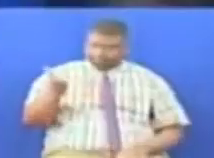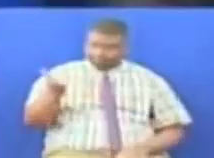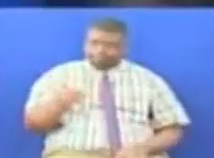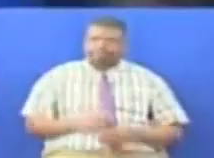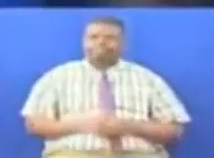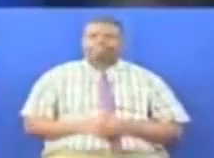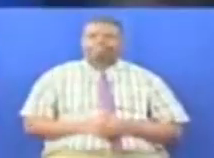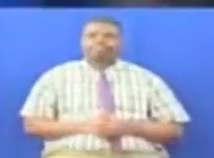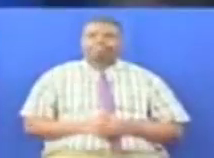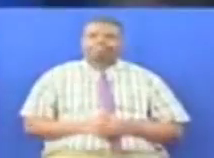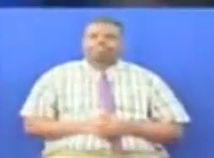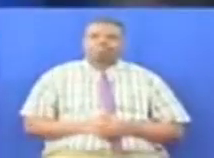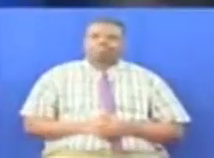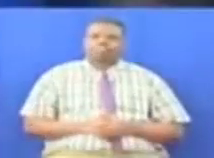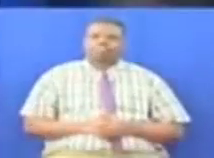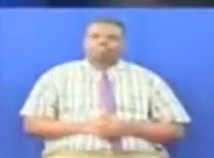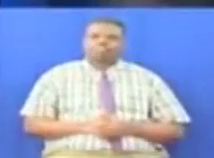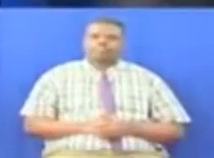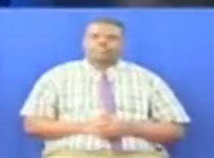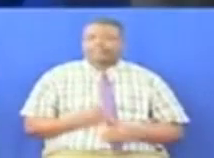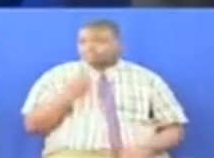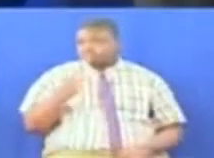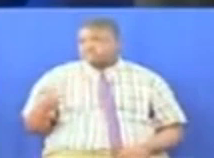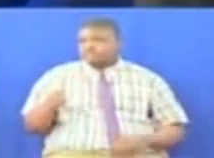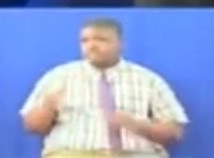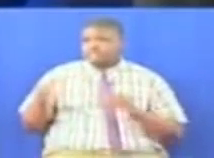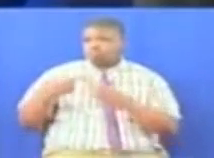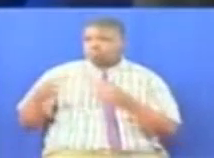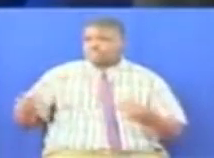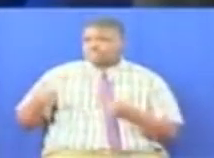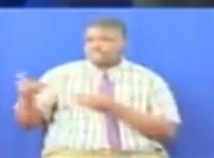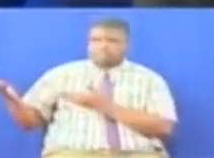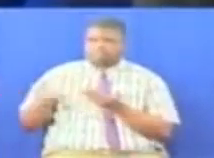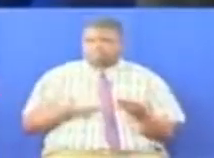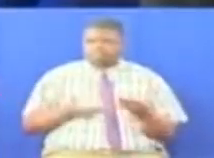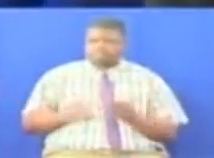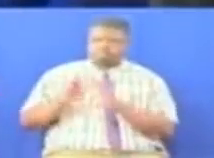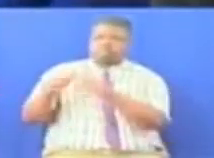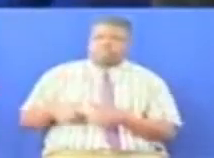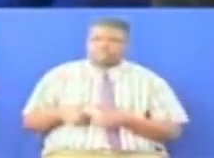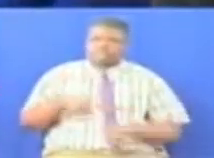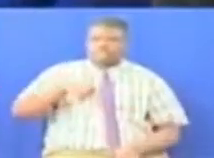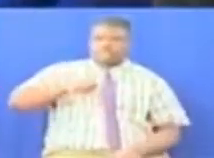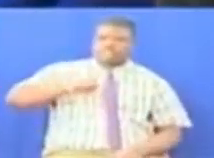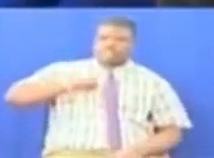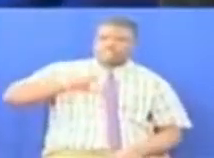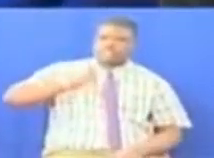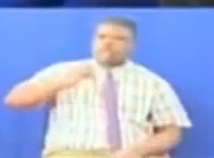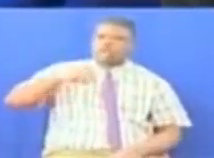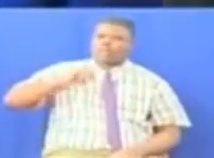Mkuu wa kambi rasmi ya upinzani bungeni wa Wizara ya Katiba na Sheria. Mheshimiwa Salome Wycliffe